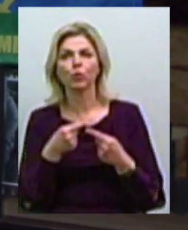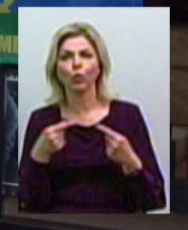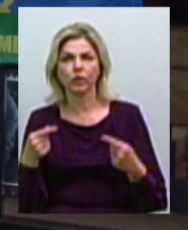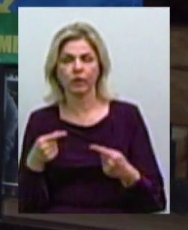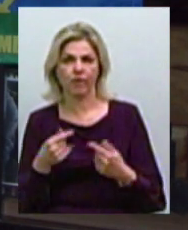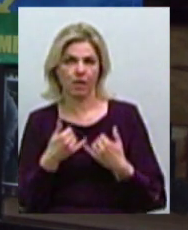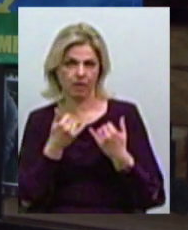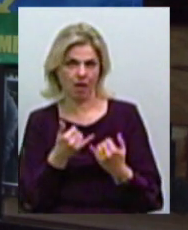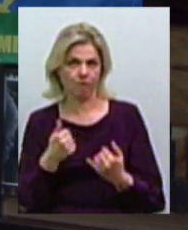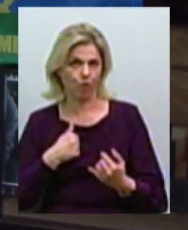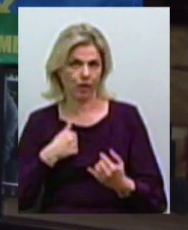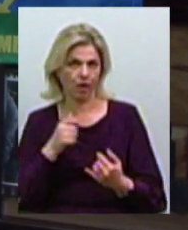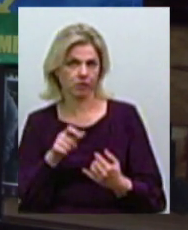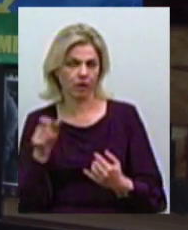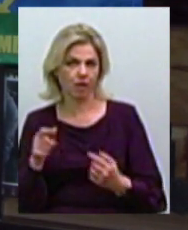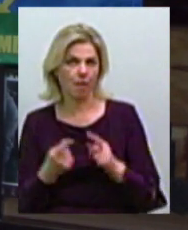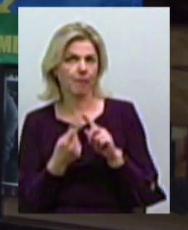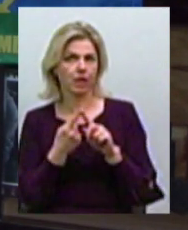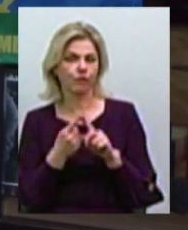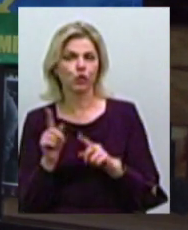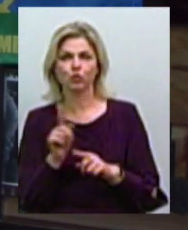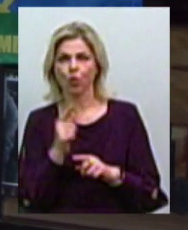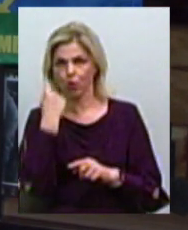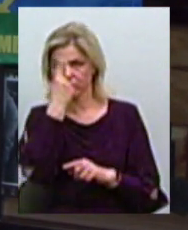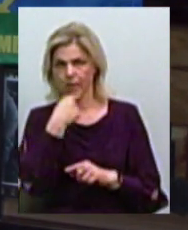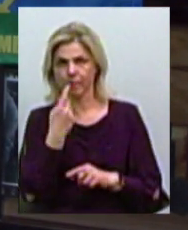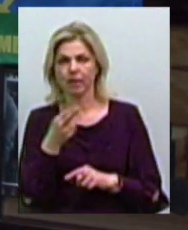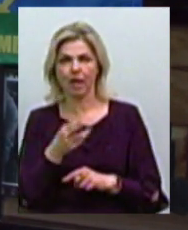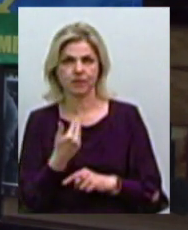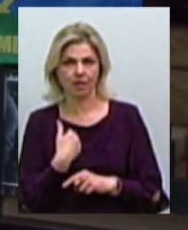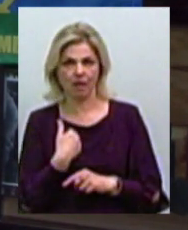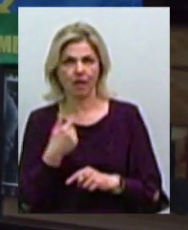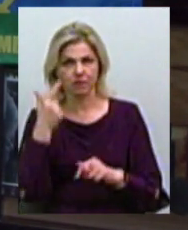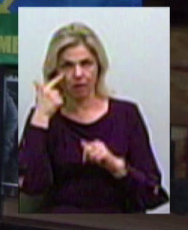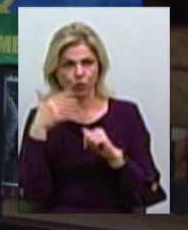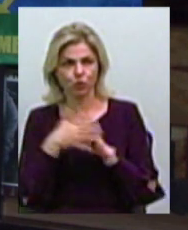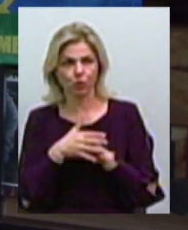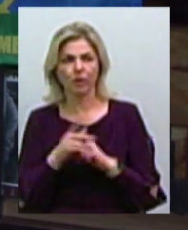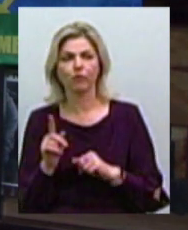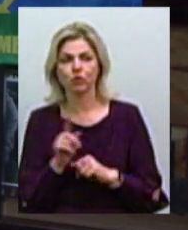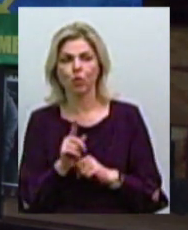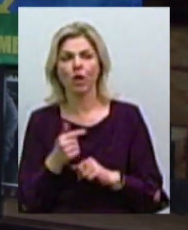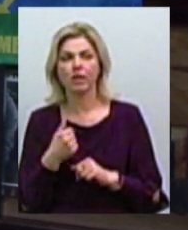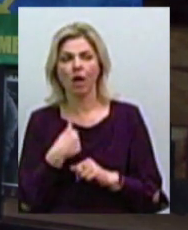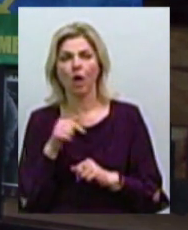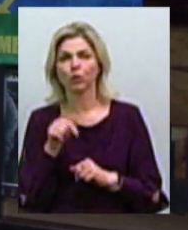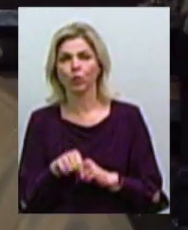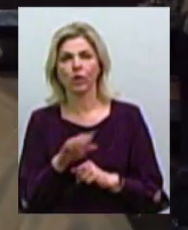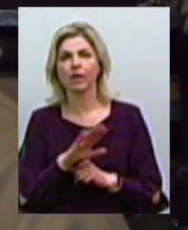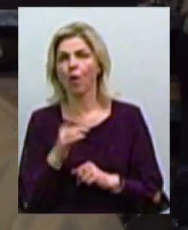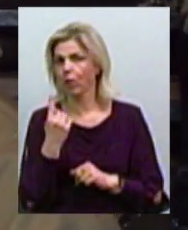підрозділу. Ну, по-перше, що особисто я для себе зрозумів? Те, що я тут не